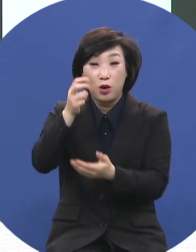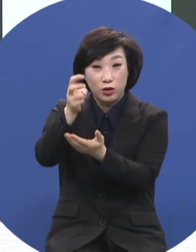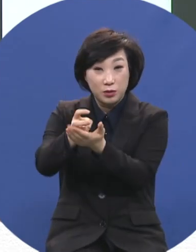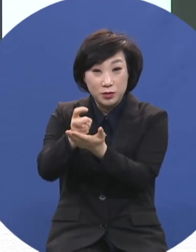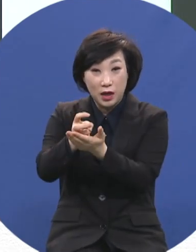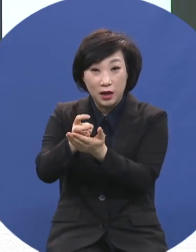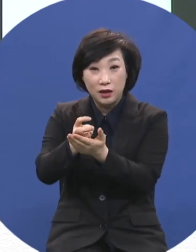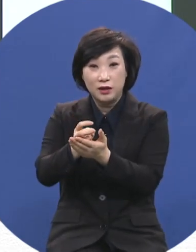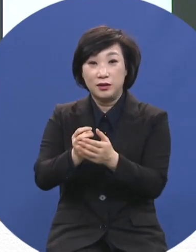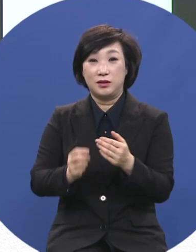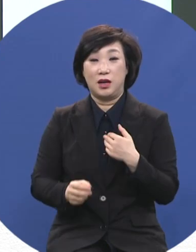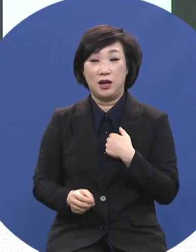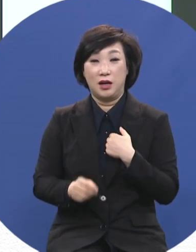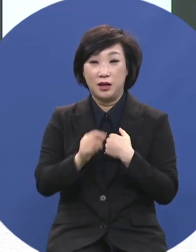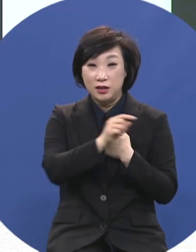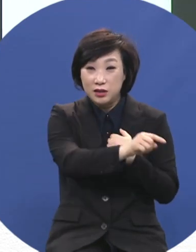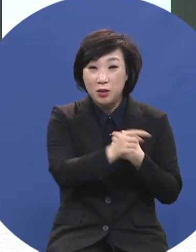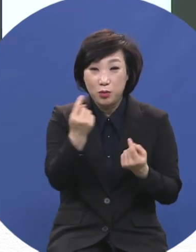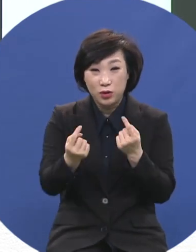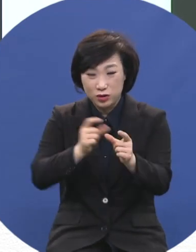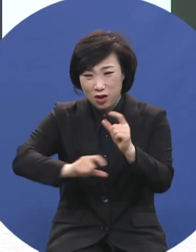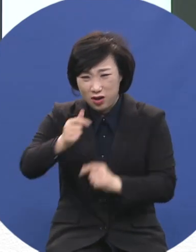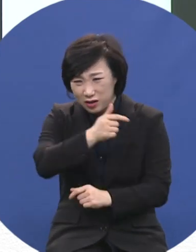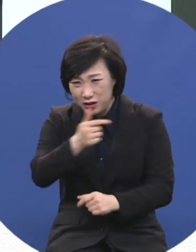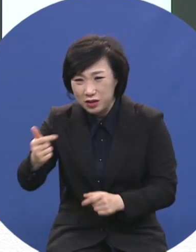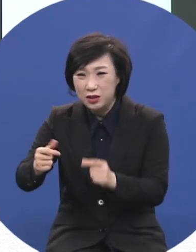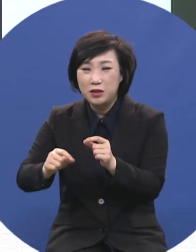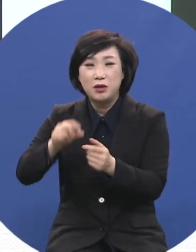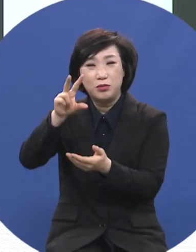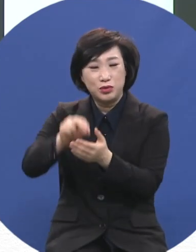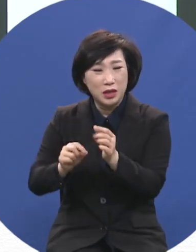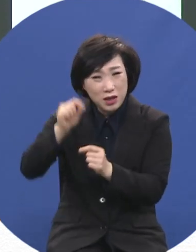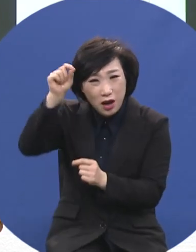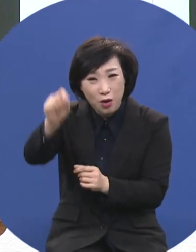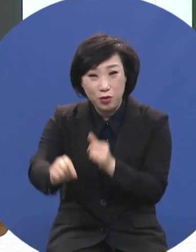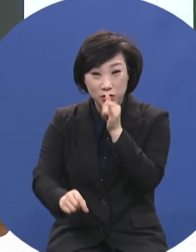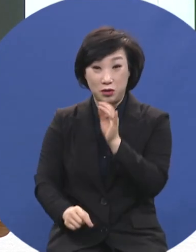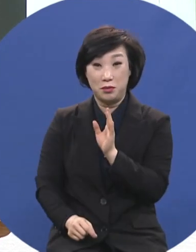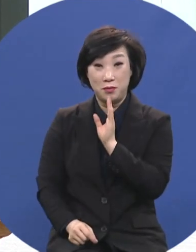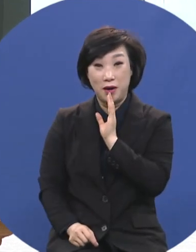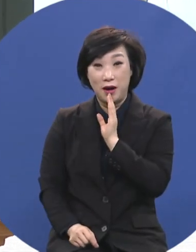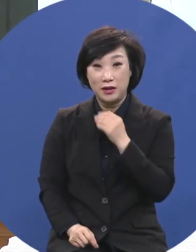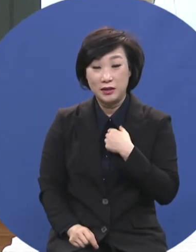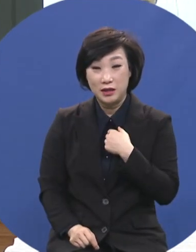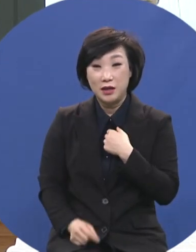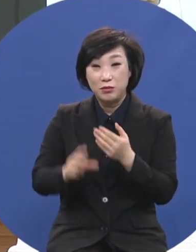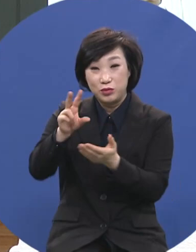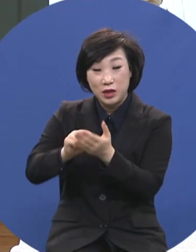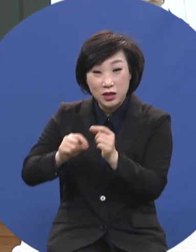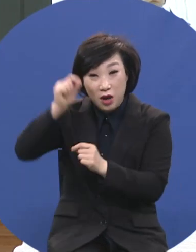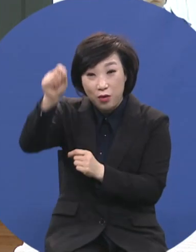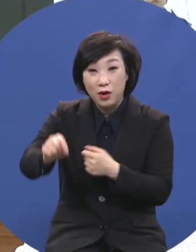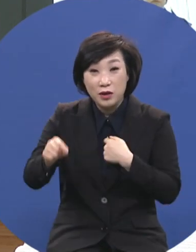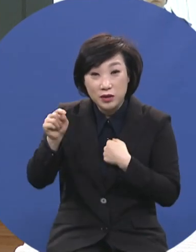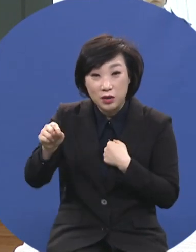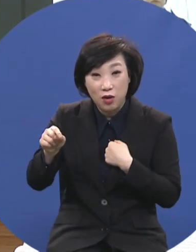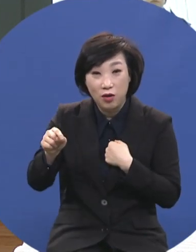차원에서 이건 그보다 훨씬 뛰어난 영원한 문제인데 영원한 문제를 다룬 이